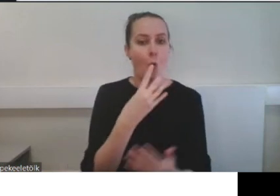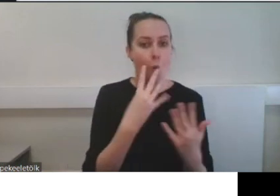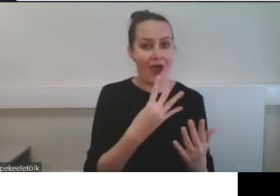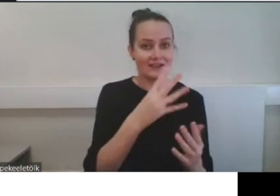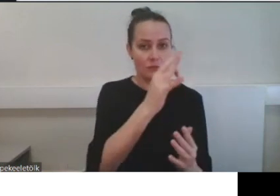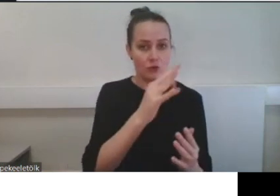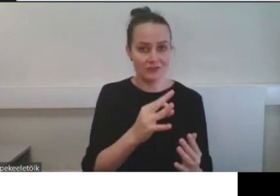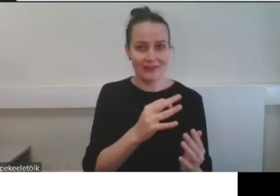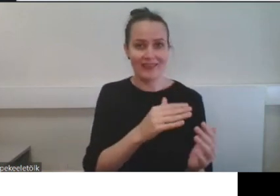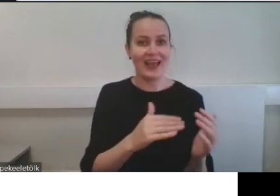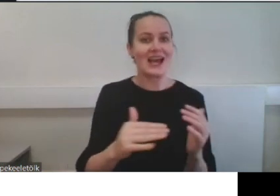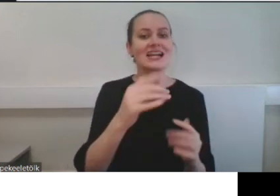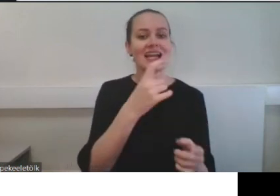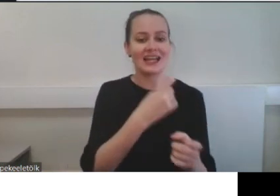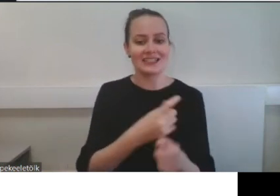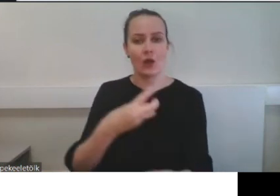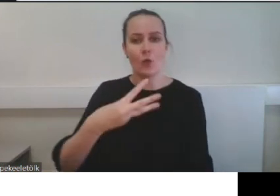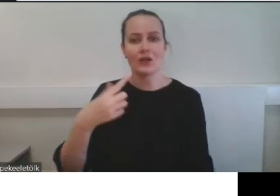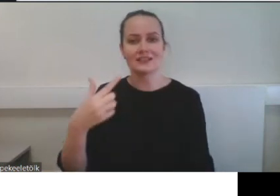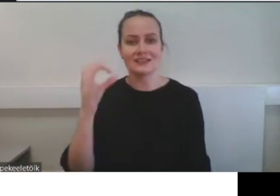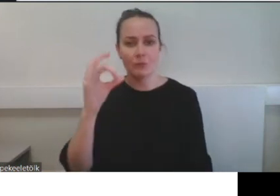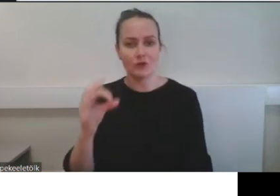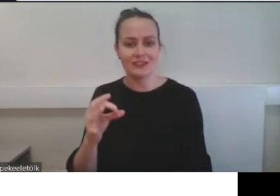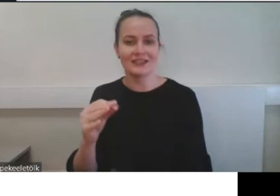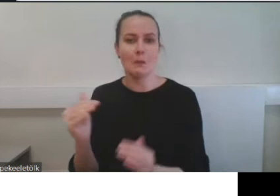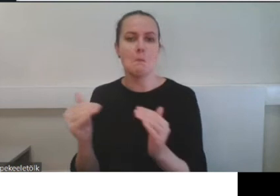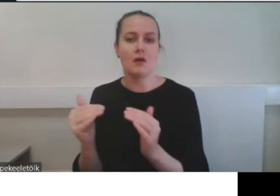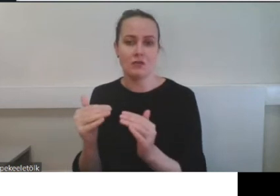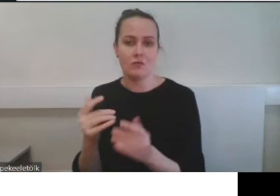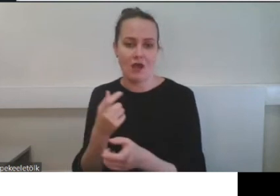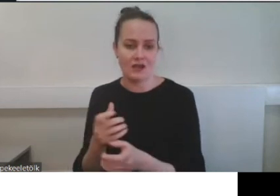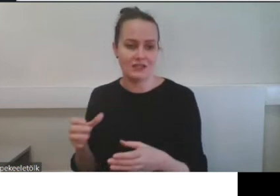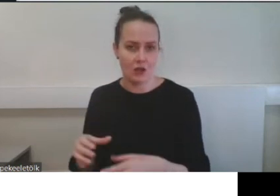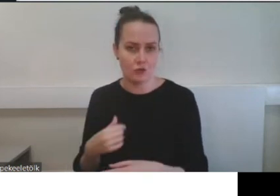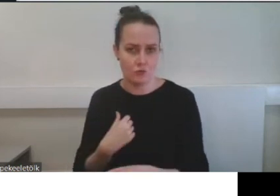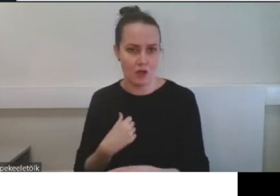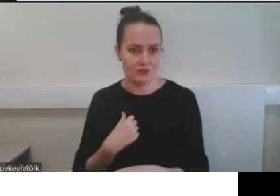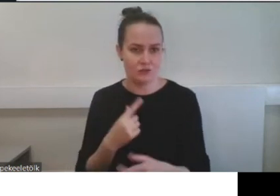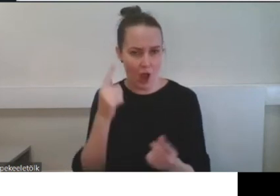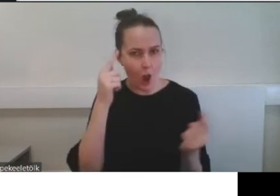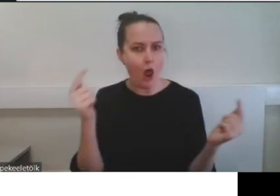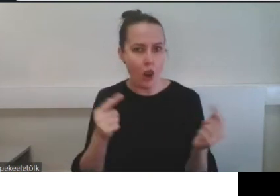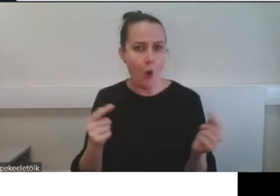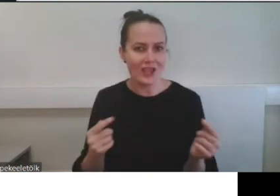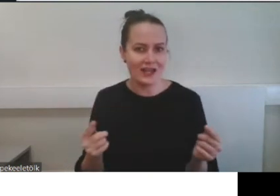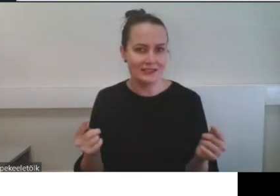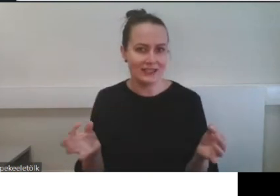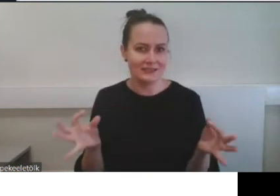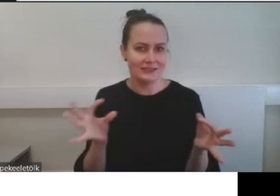veel täiendavalt iseseisvaks toimetulekuks teenuseid rohkem kui 20 tundi